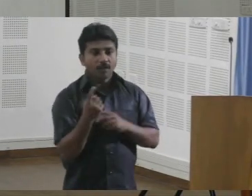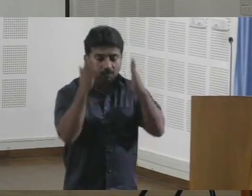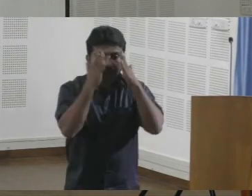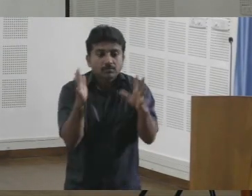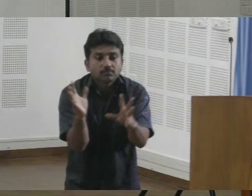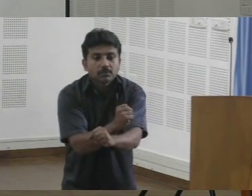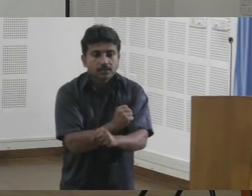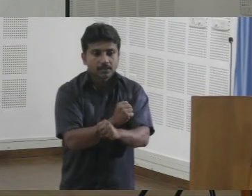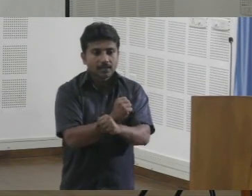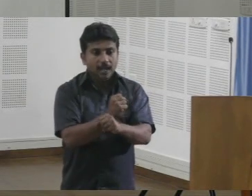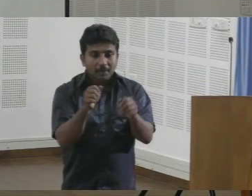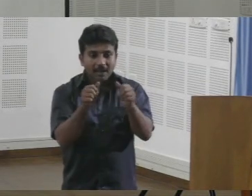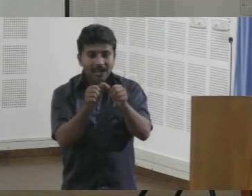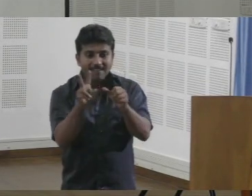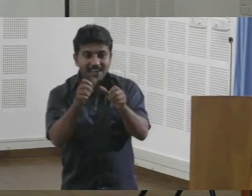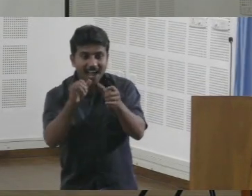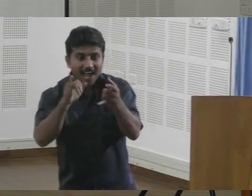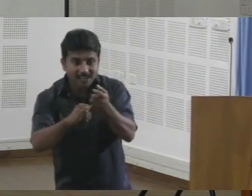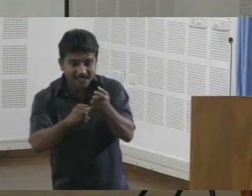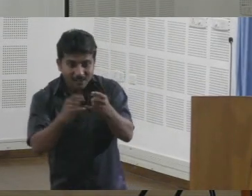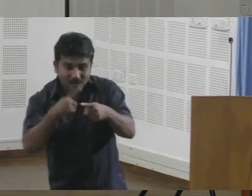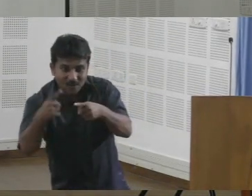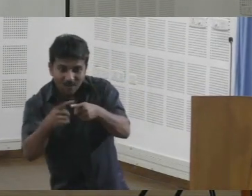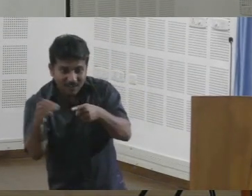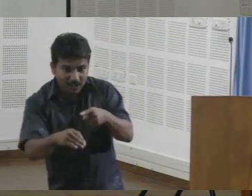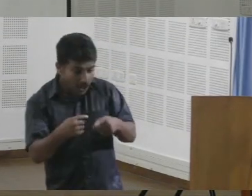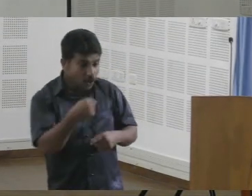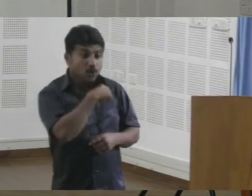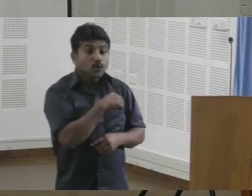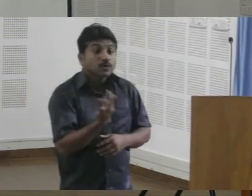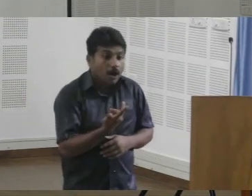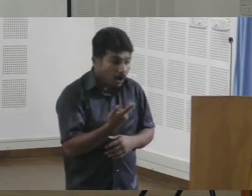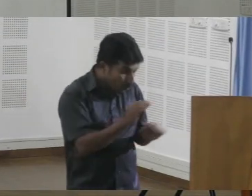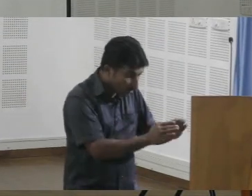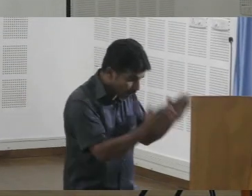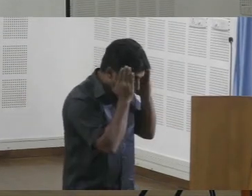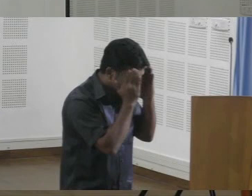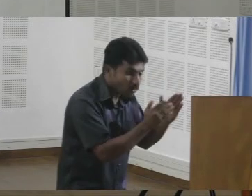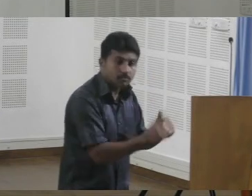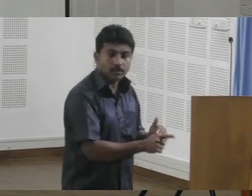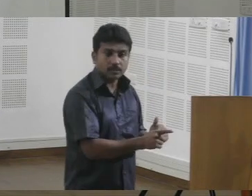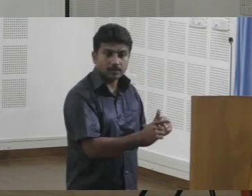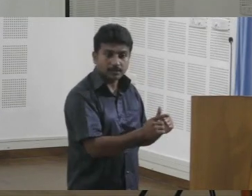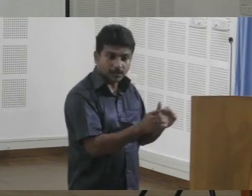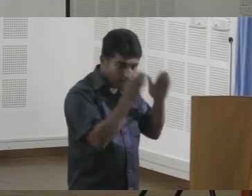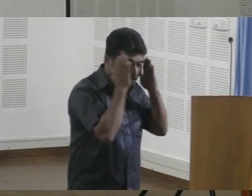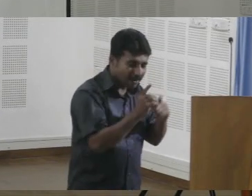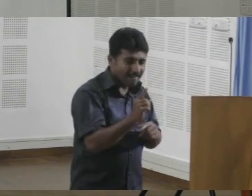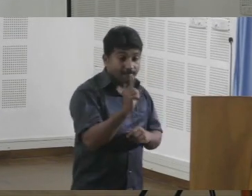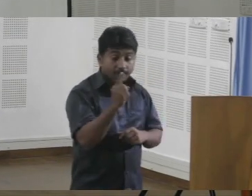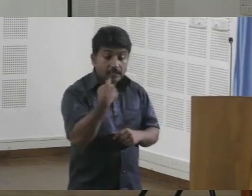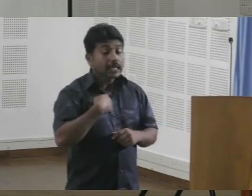അപ്പൊ ഈ ആവാസം നമുക്ക് യൂസ് ചെയ്യണമെന്നുണ്ടെങ്കിൽ പോലും കുട്ടിക്ക് കുറച്ചൊരു ഫോക്കസും അറ്റൻഷനും എല്ലാം വേണം. അപ്പൊ ഞാൻ ഫസ്റ്റ്